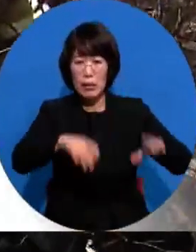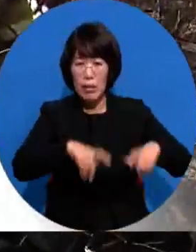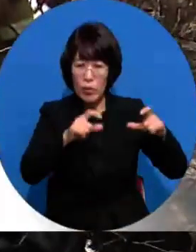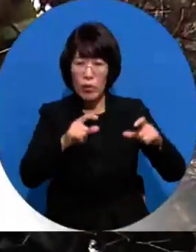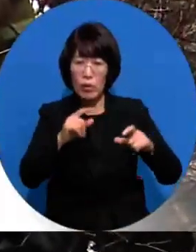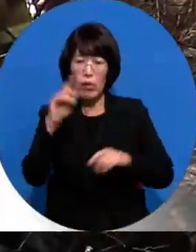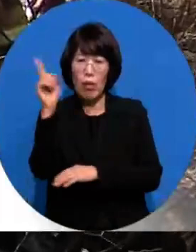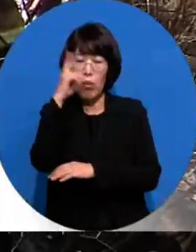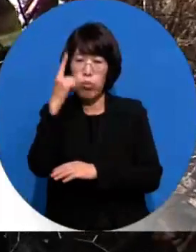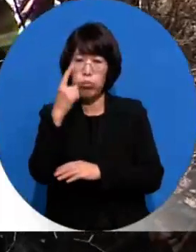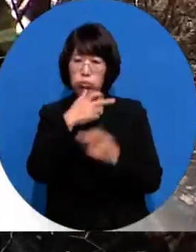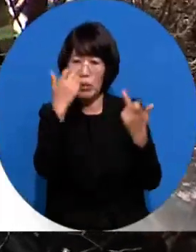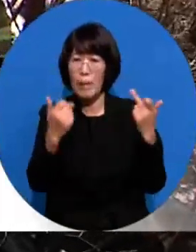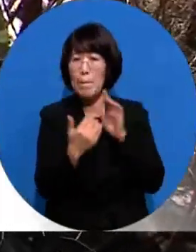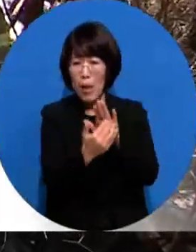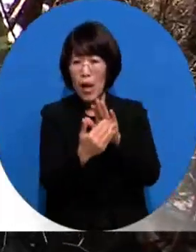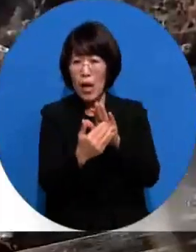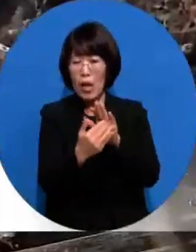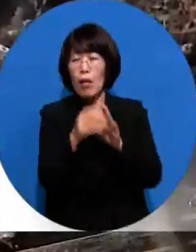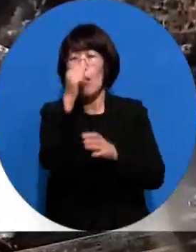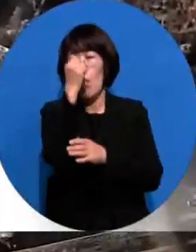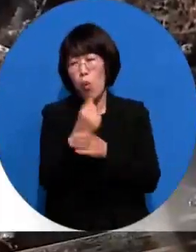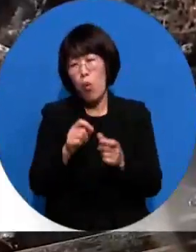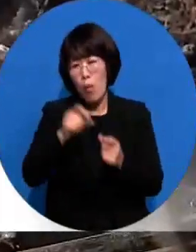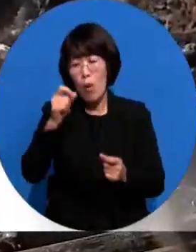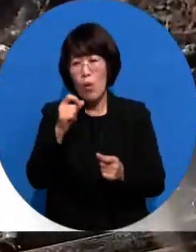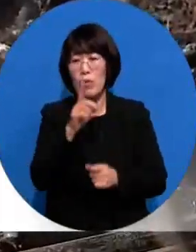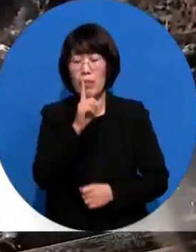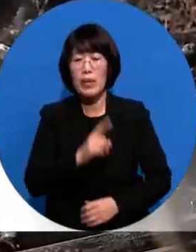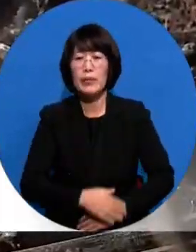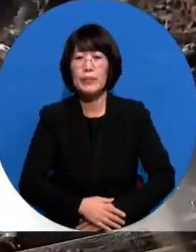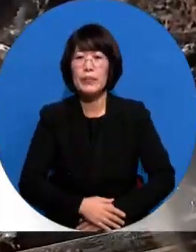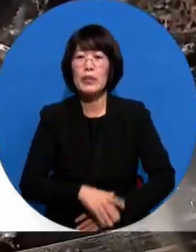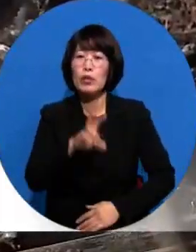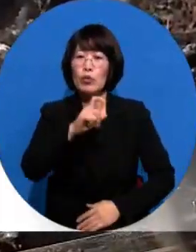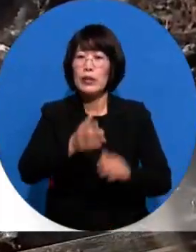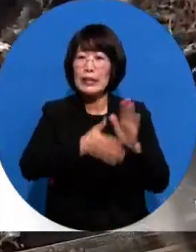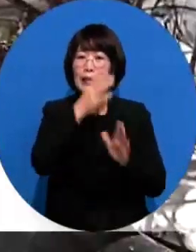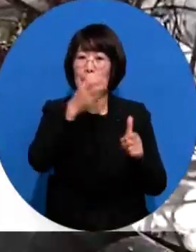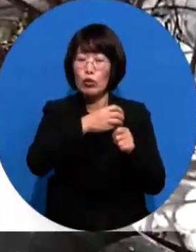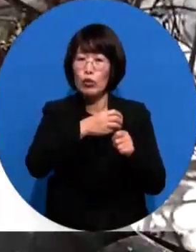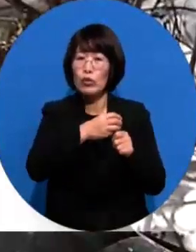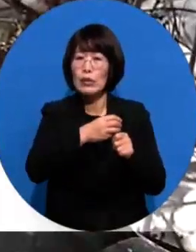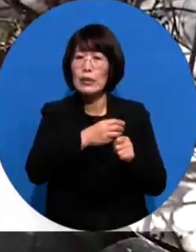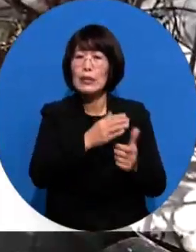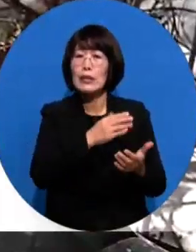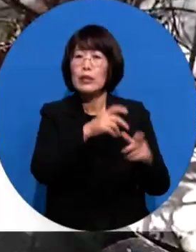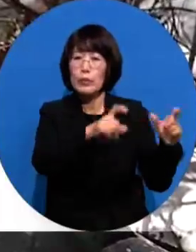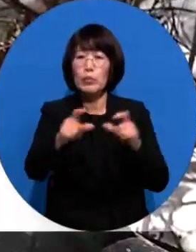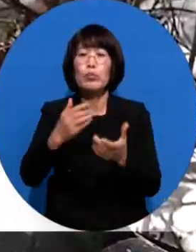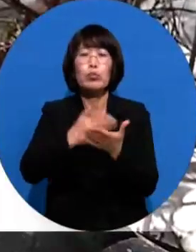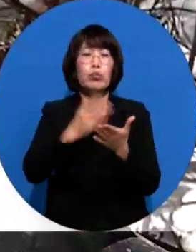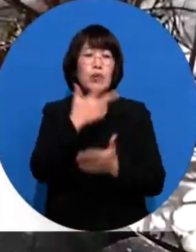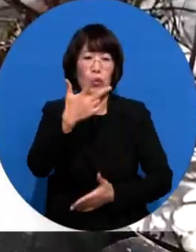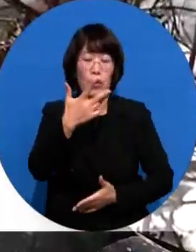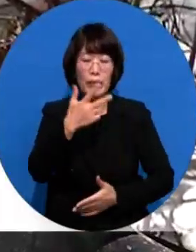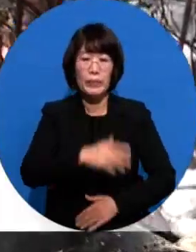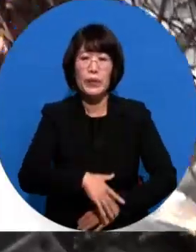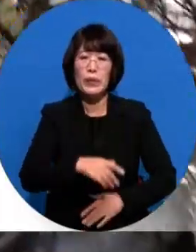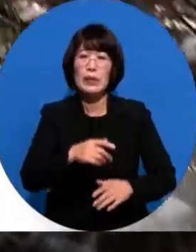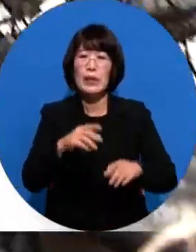헬기도 노후 기종인 것으로 알려졌습니다 전라남도는 22개 시군을 8개 권역으로 나누어 민간